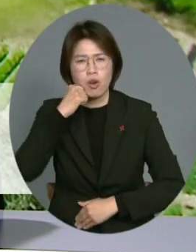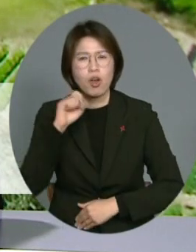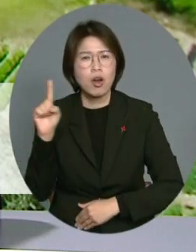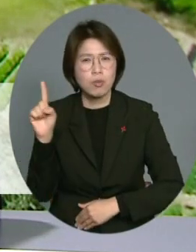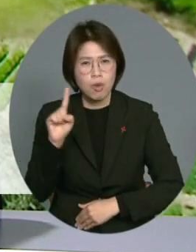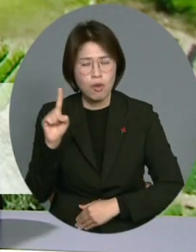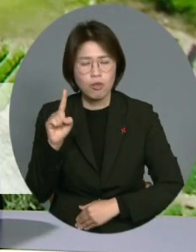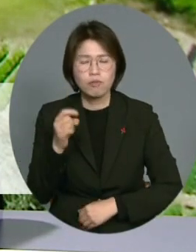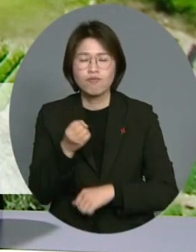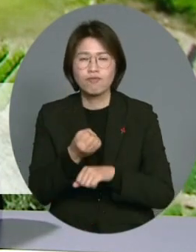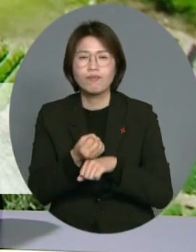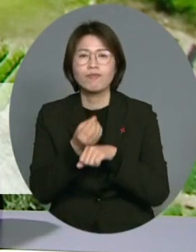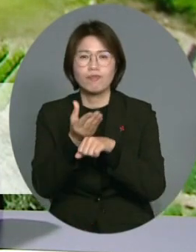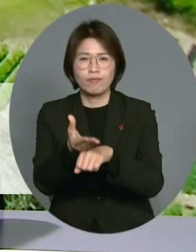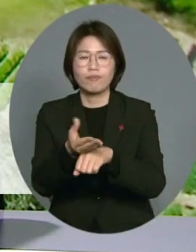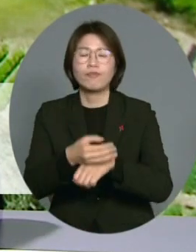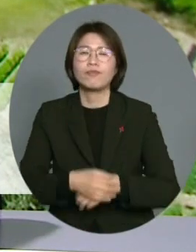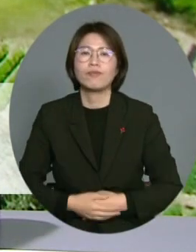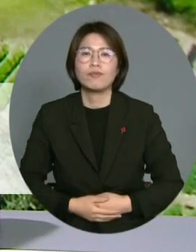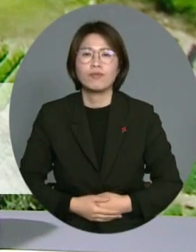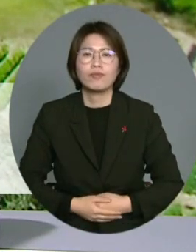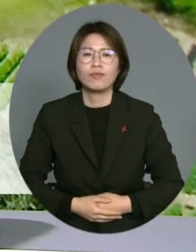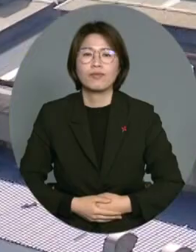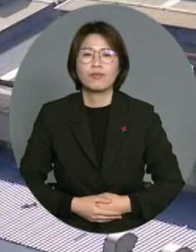예상되는지 서성원 기자가 취재했습니다.